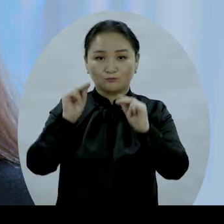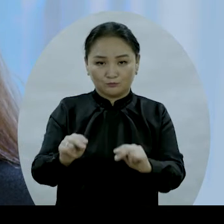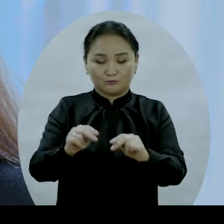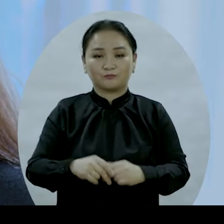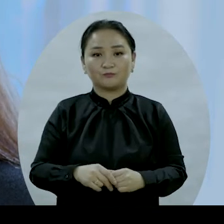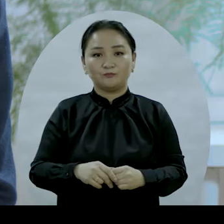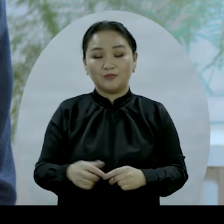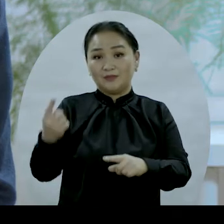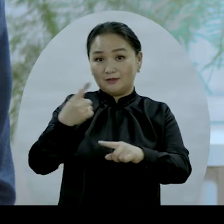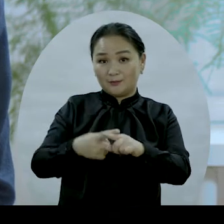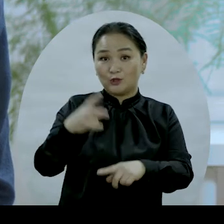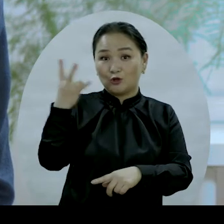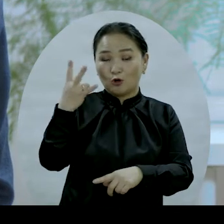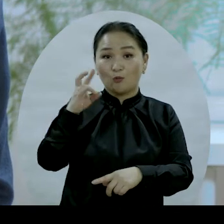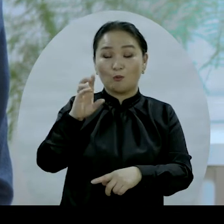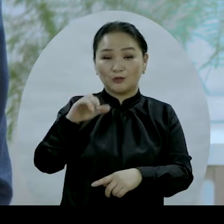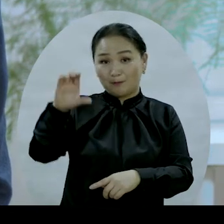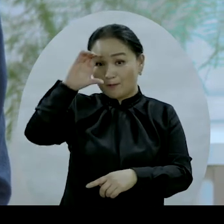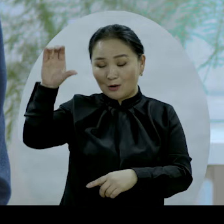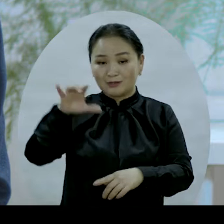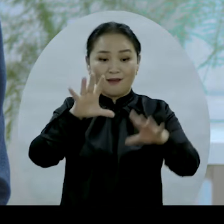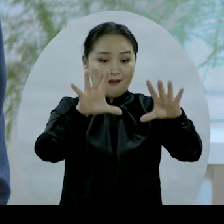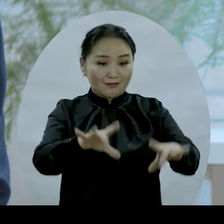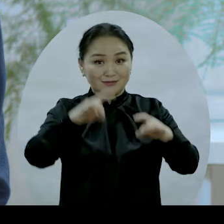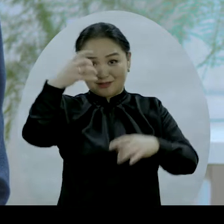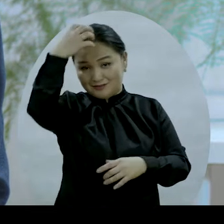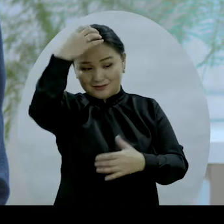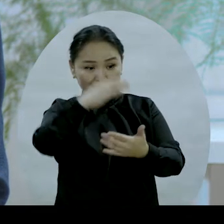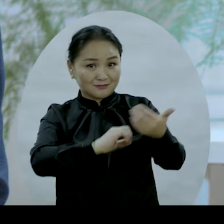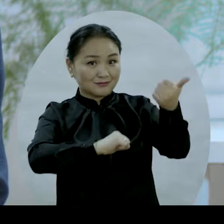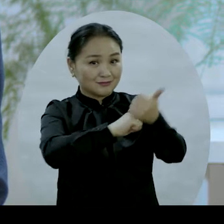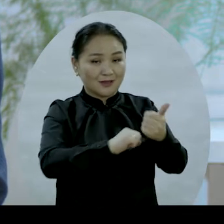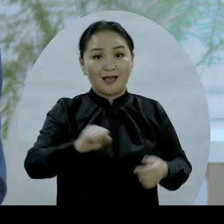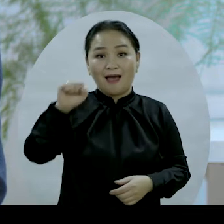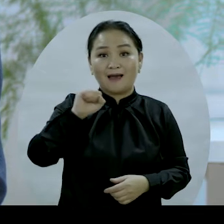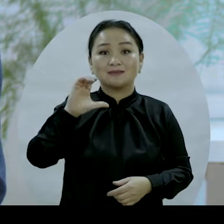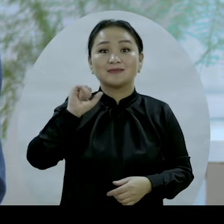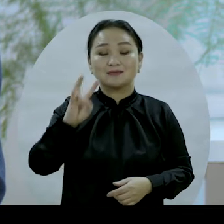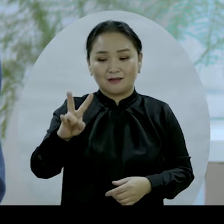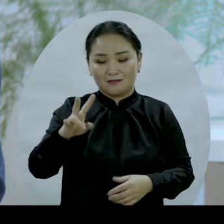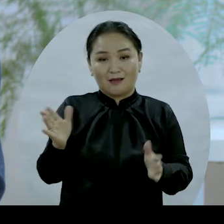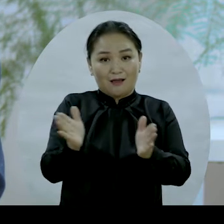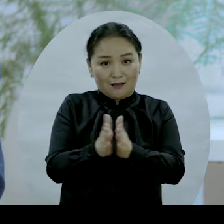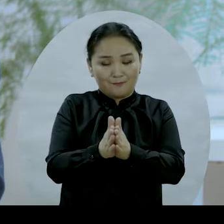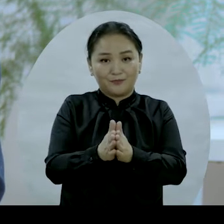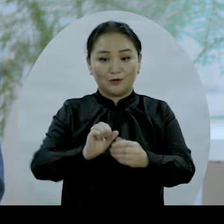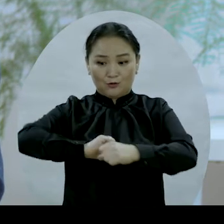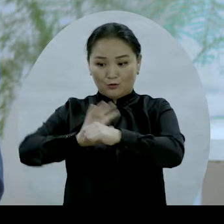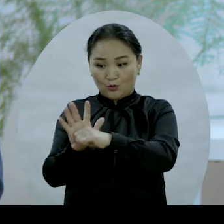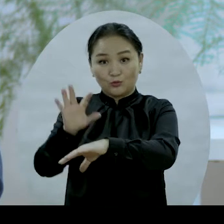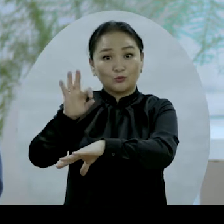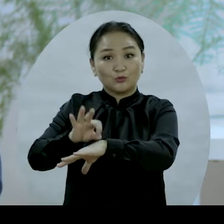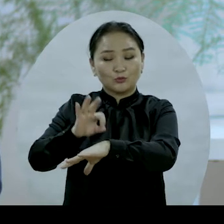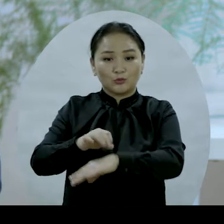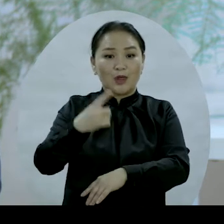За, хүн дээр нэмээд манай ногоон бөмбөлөг байгууллага Австралийн засгийн газрын тэтгэлэгтэйгээр Азийн цантаа хамтраад цар